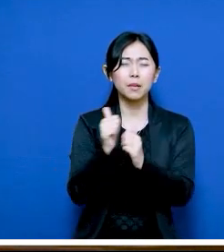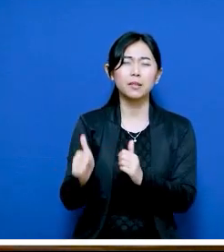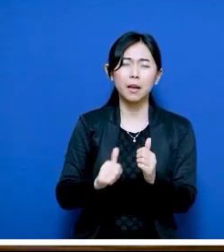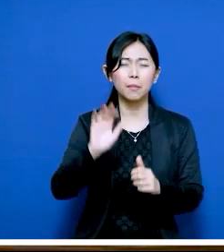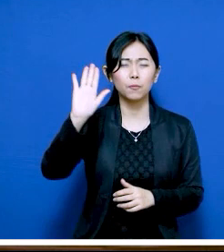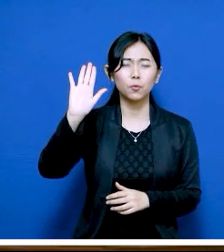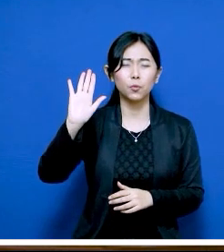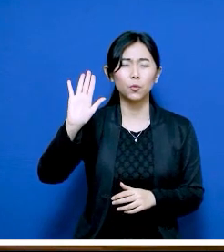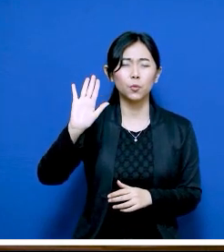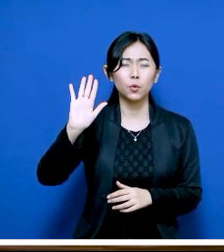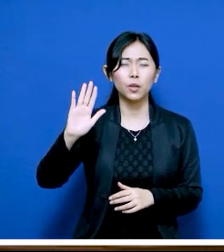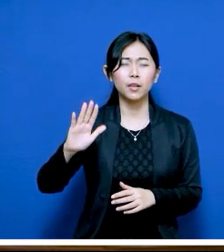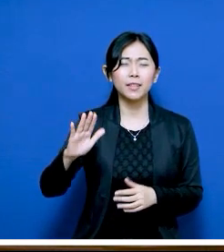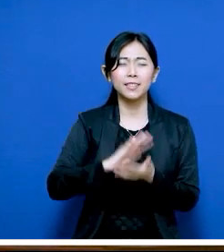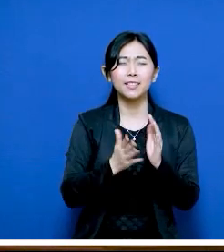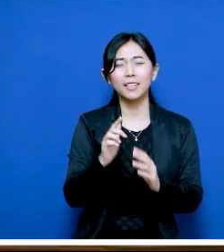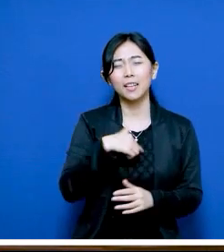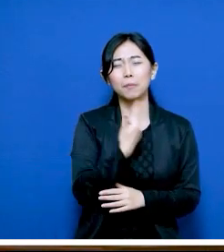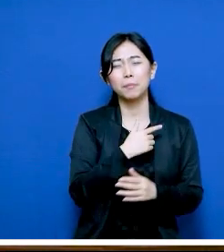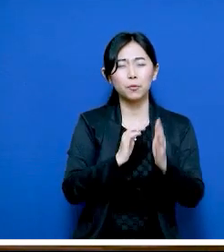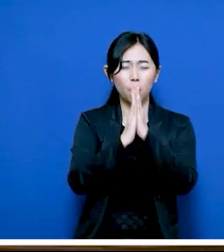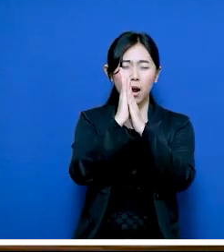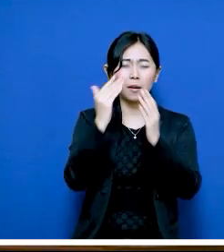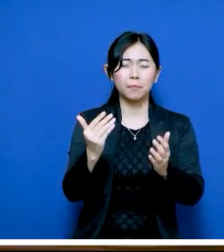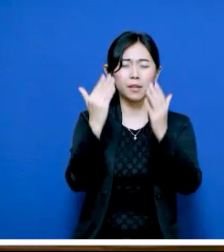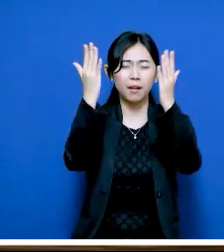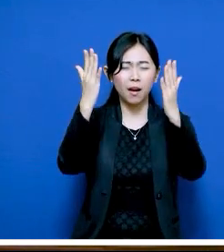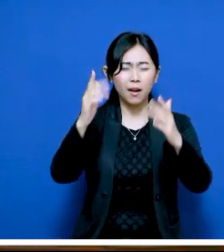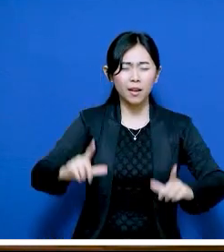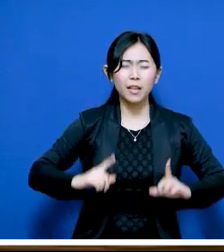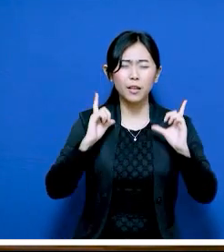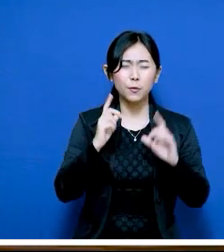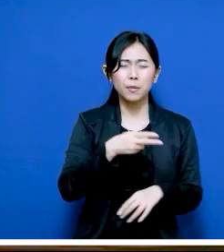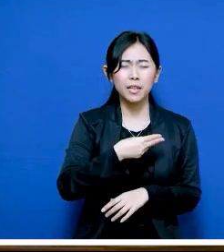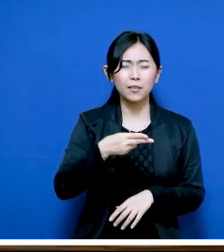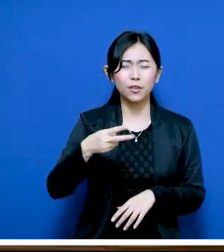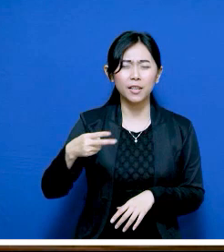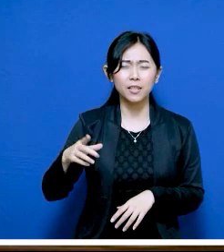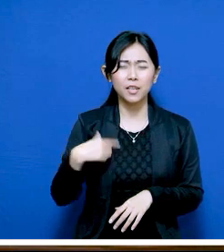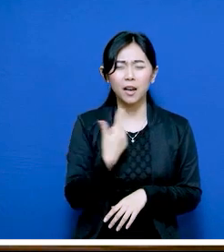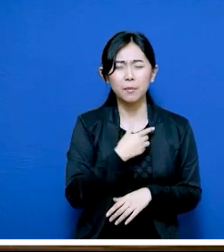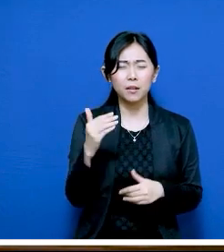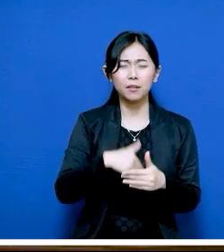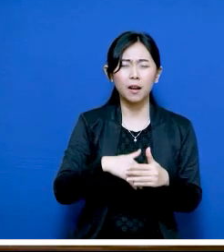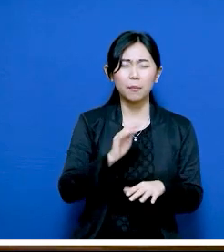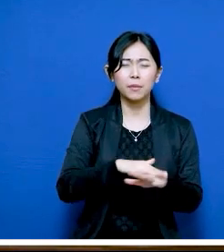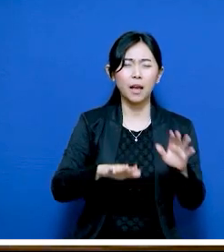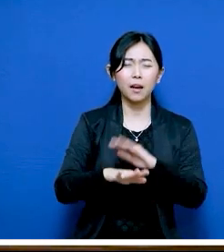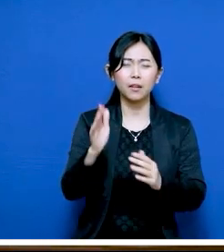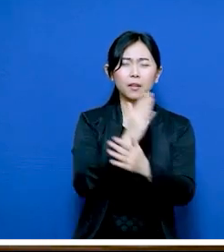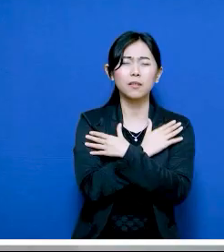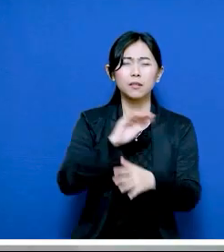Engkau. Karena itu kami bersama berdoa dan menyerahkan hidup berbangsa dan bernegara kami dalam tangan